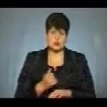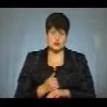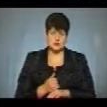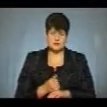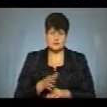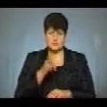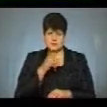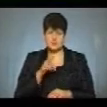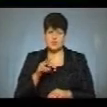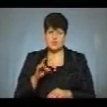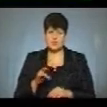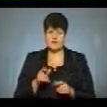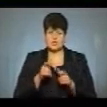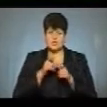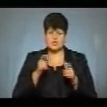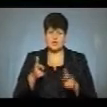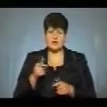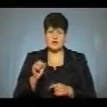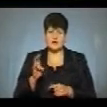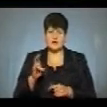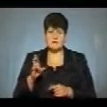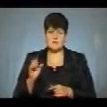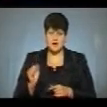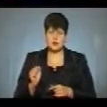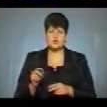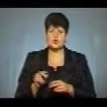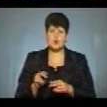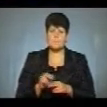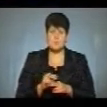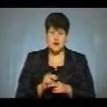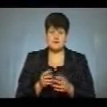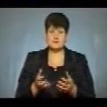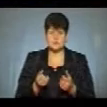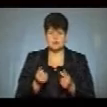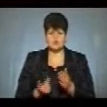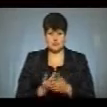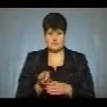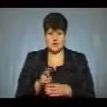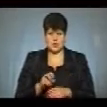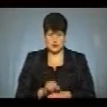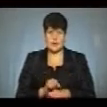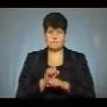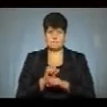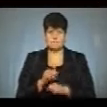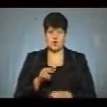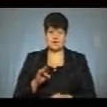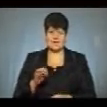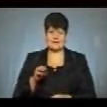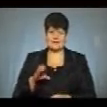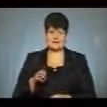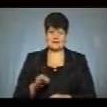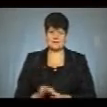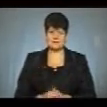промови освітяни вигукують «ганьба» і обіцяють, якщо поправки підтримують, знову вийдуть на протести. Олена Блізнякова, Дар'я Кінша,